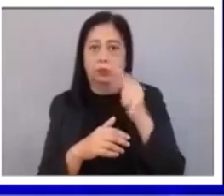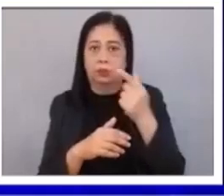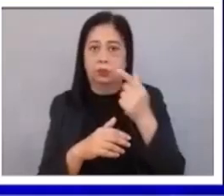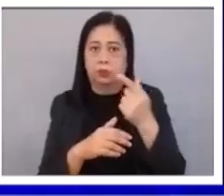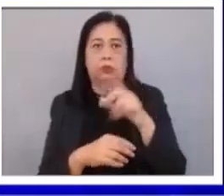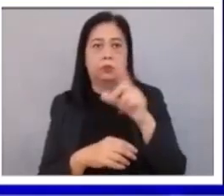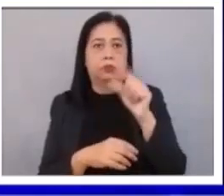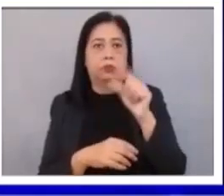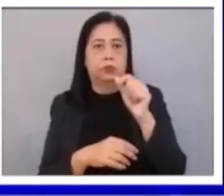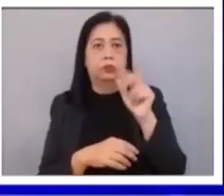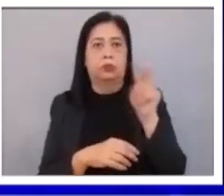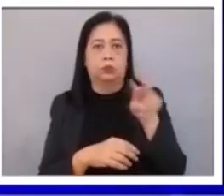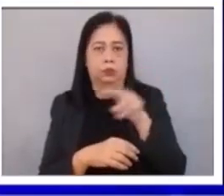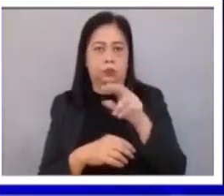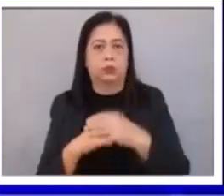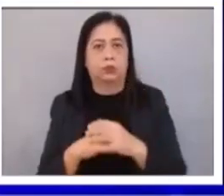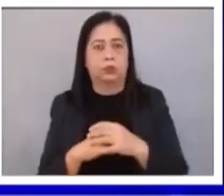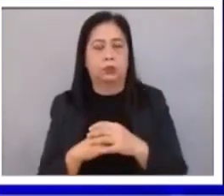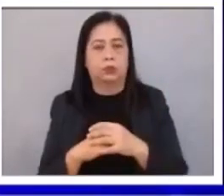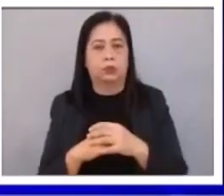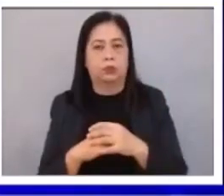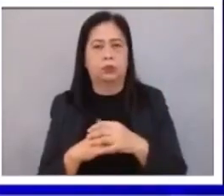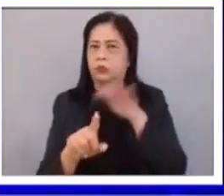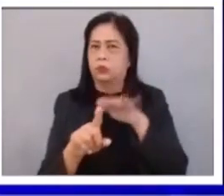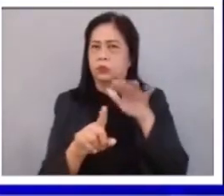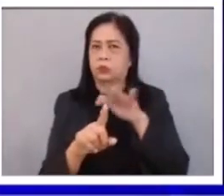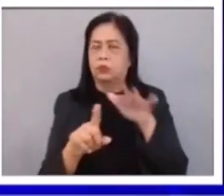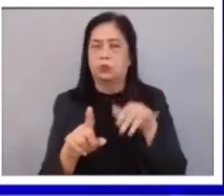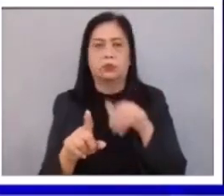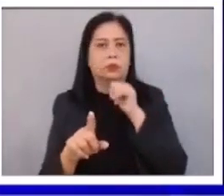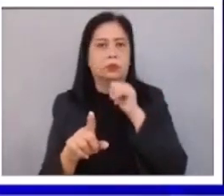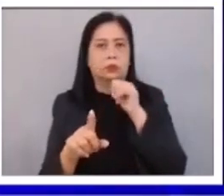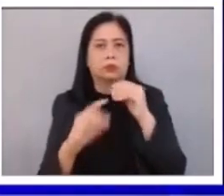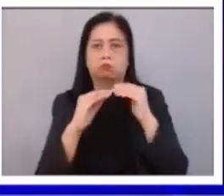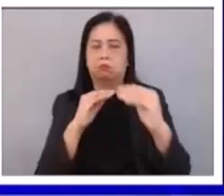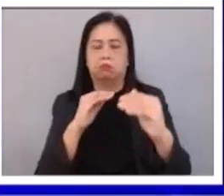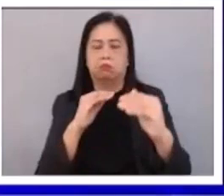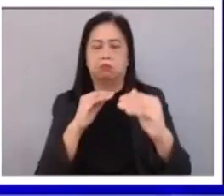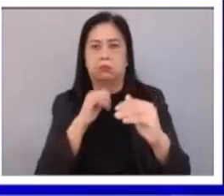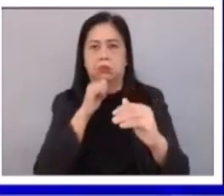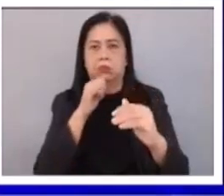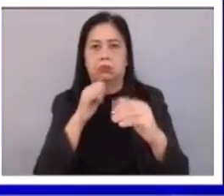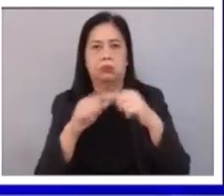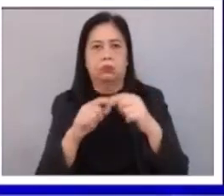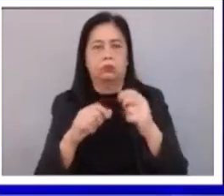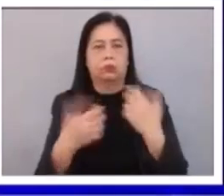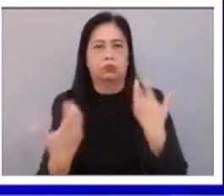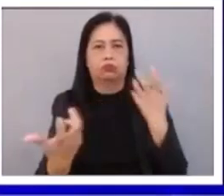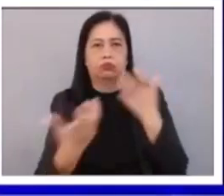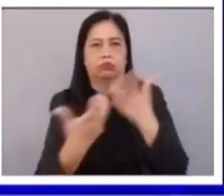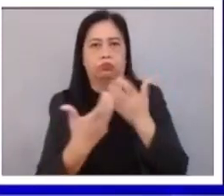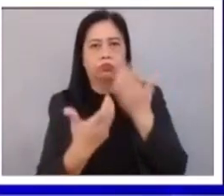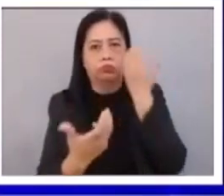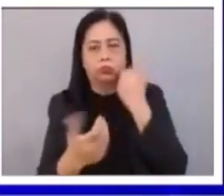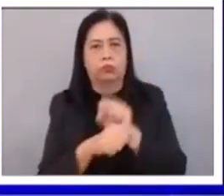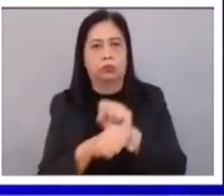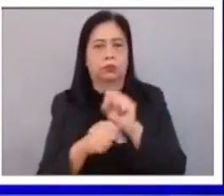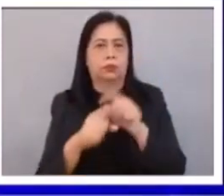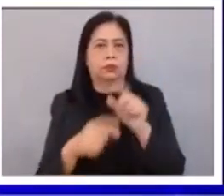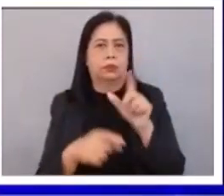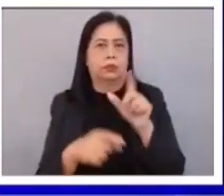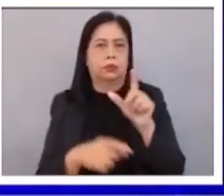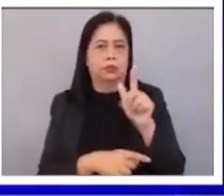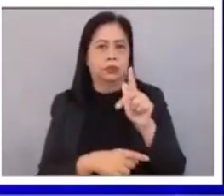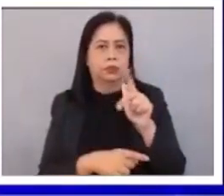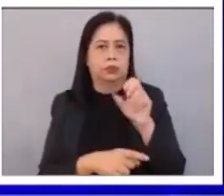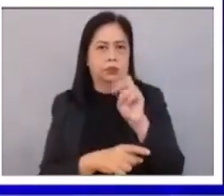2022. Mapapansin na hindi stable ang movement ng underemployment rate sa loob ng 23 survey